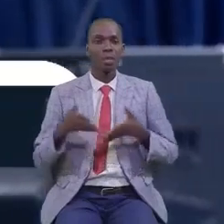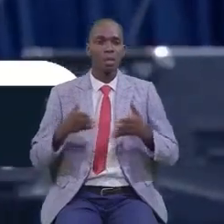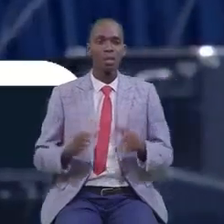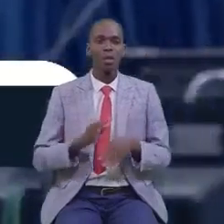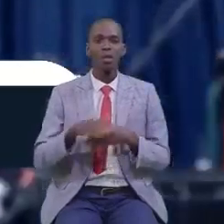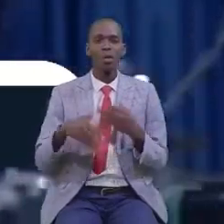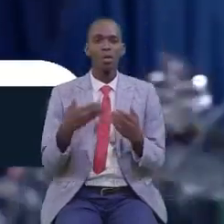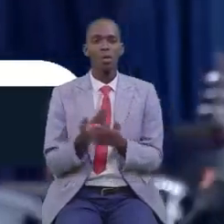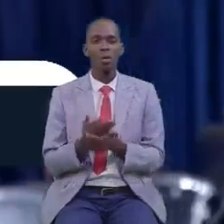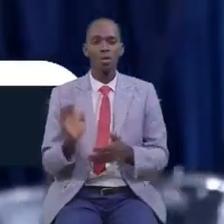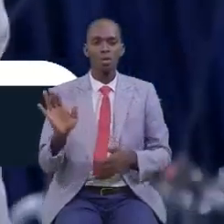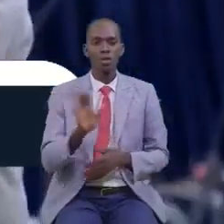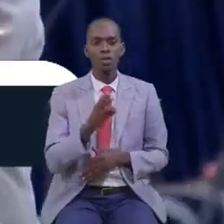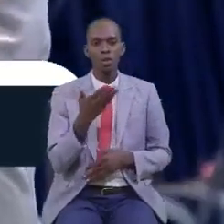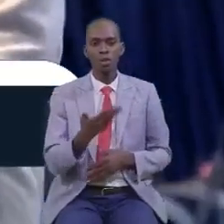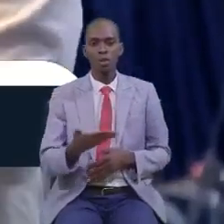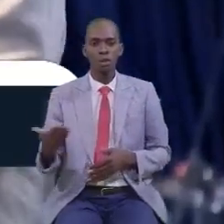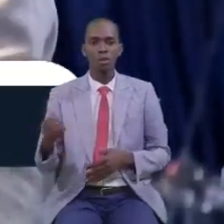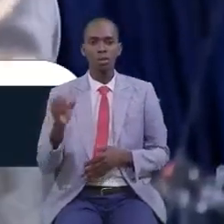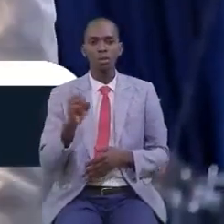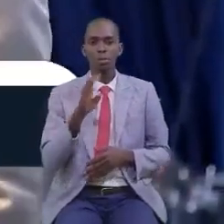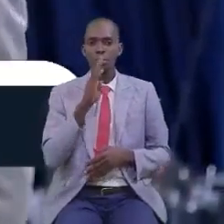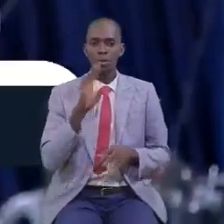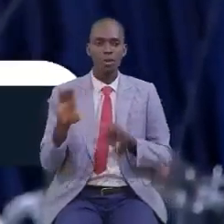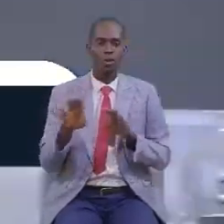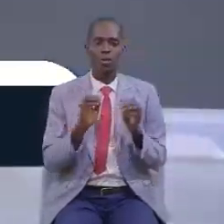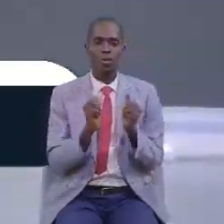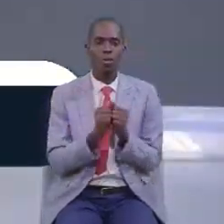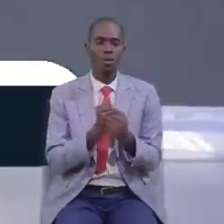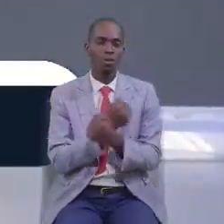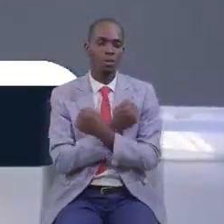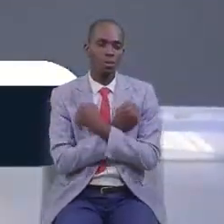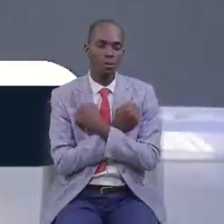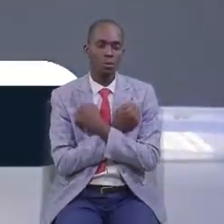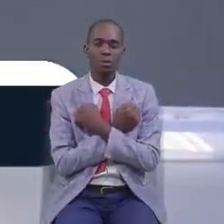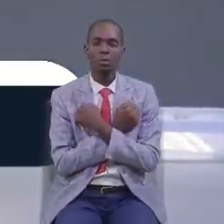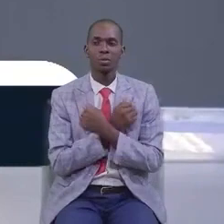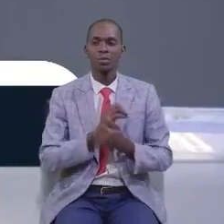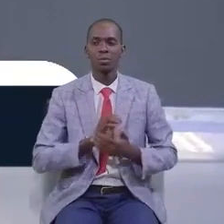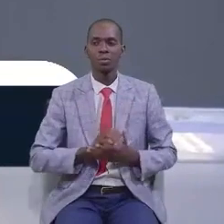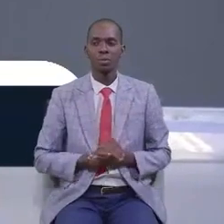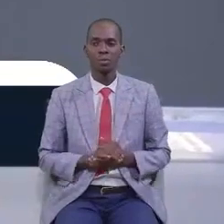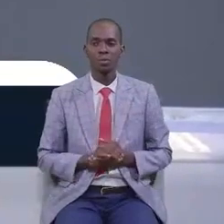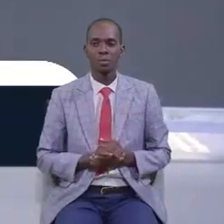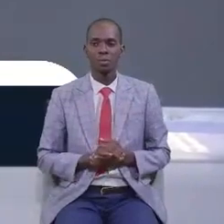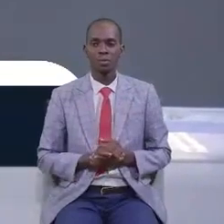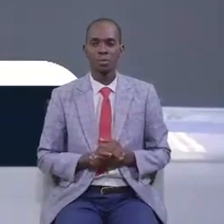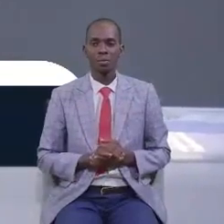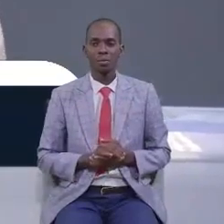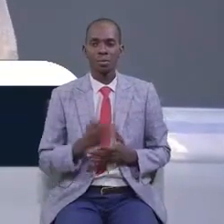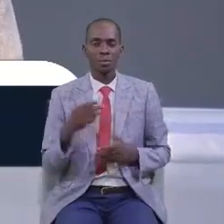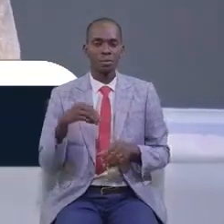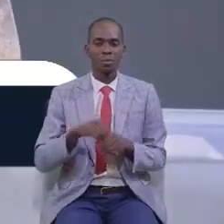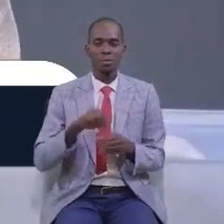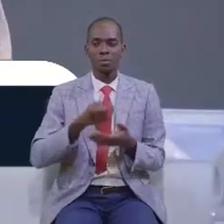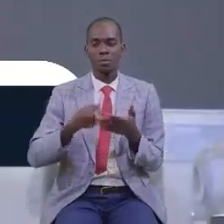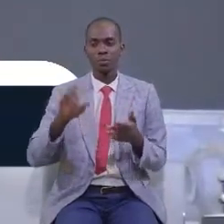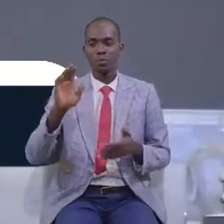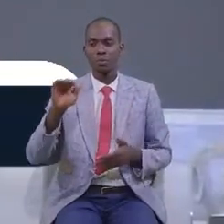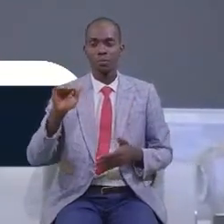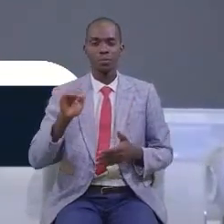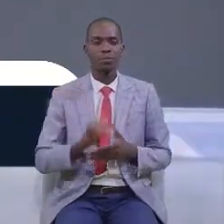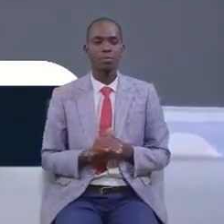your things be done with charity, మీ కార్యములన్నీ కూడా ప్రేమతో చేయండి. And then it was 15,